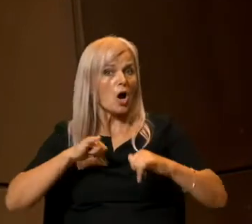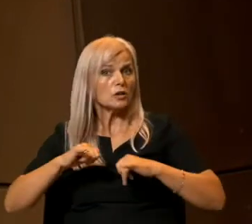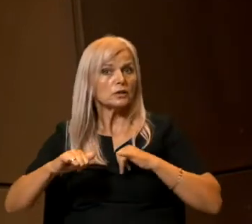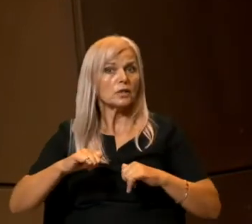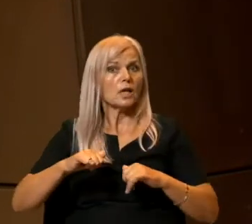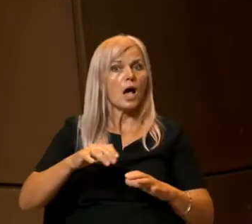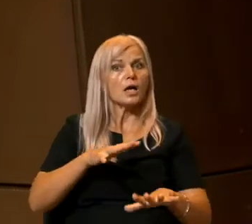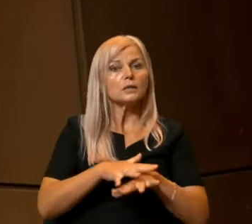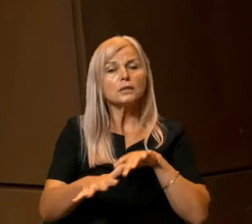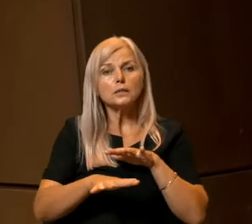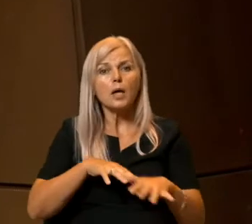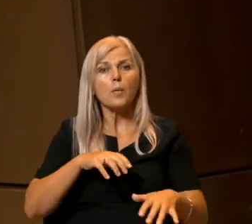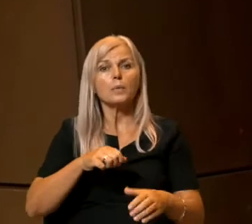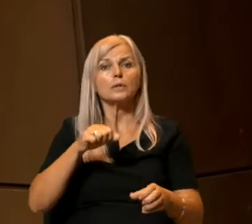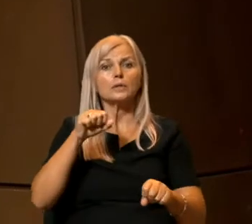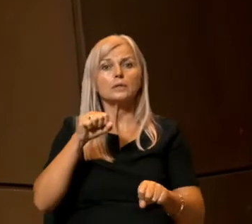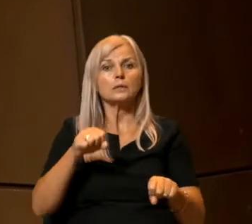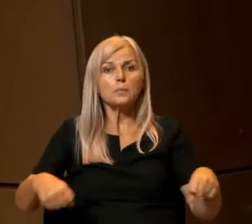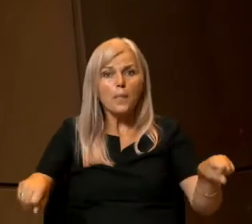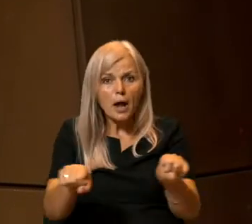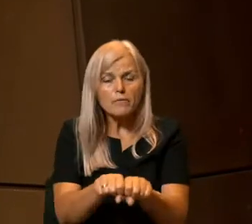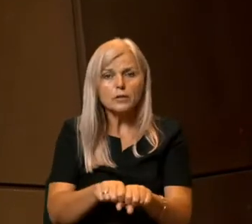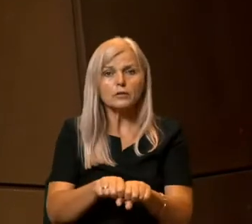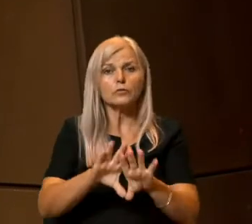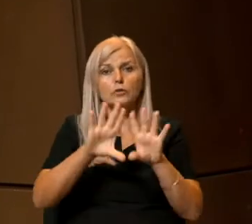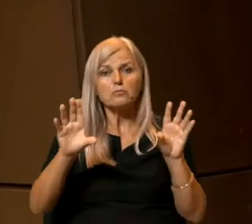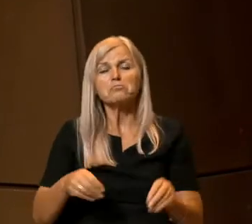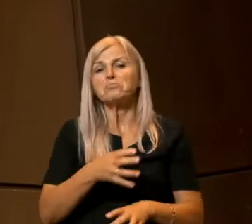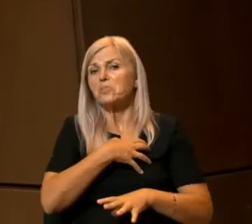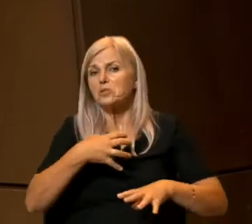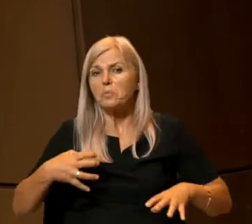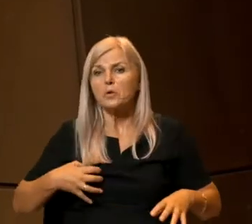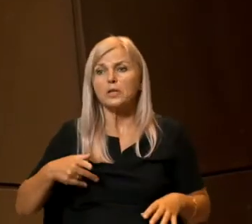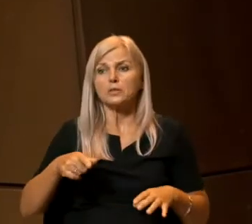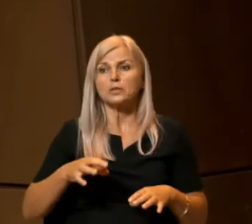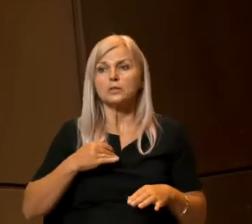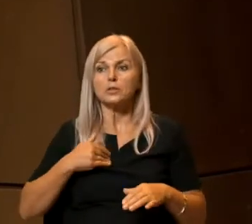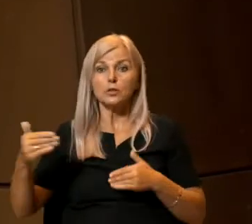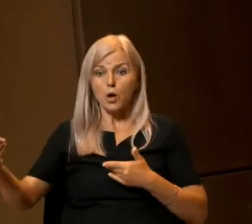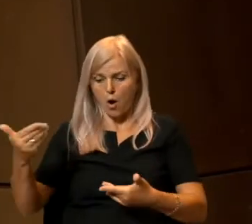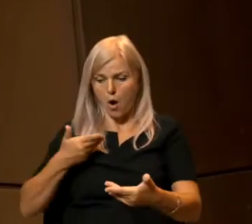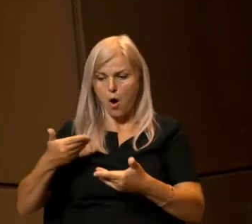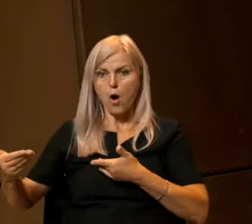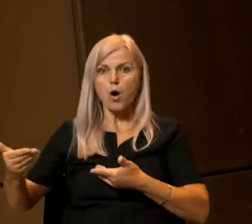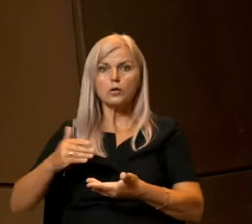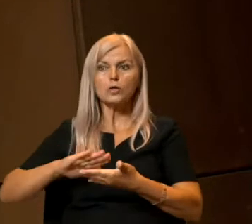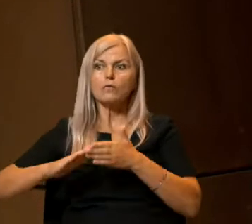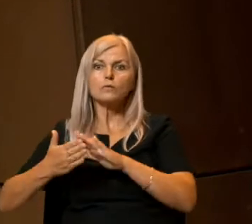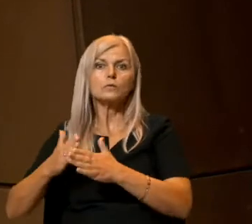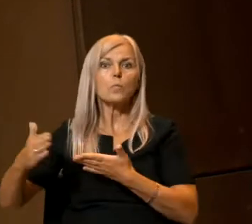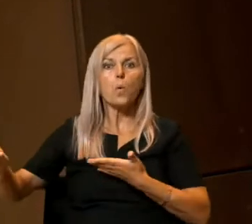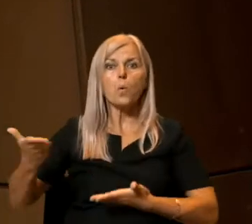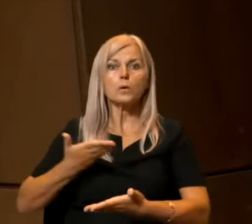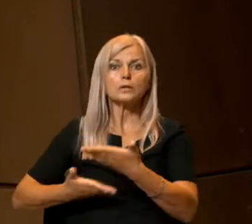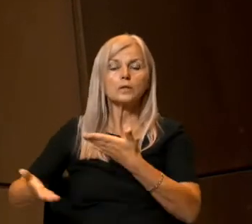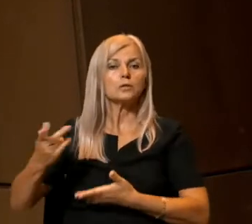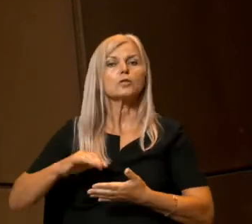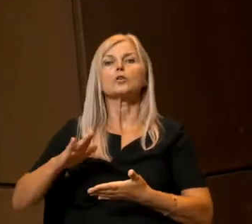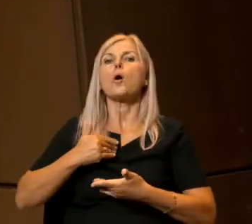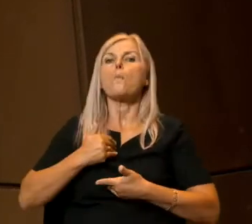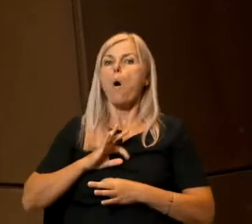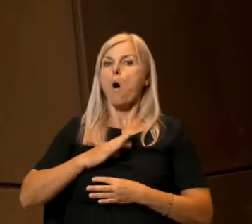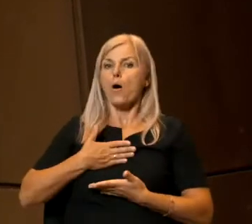sprawiedliwości, a nawet struktury gospodarcze wejdą w rezonans ze mną. Nie oznacza to, że one będą poddane